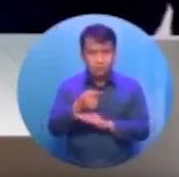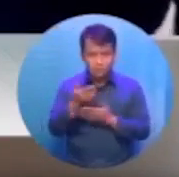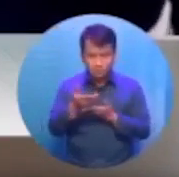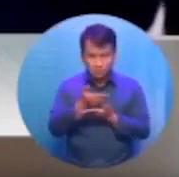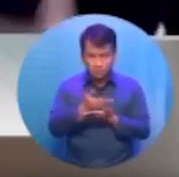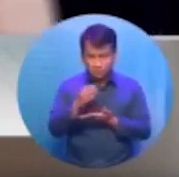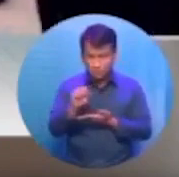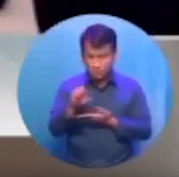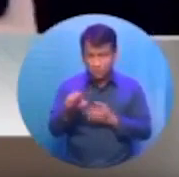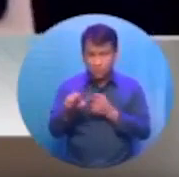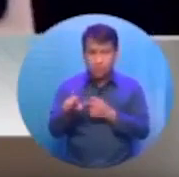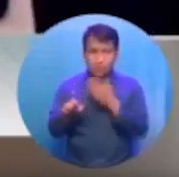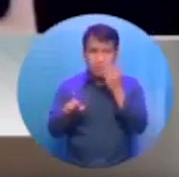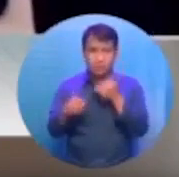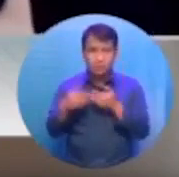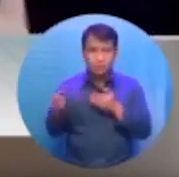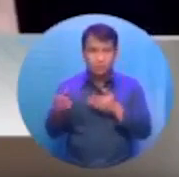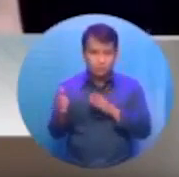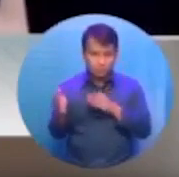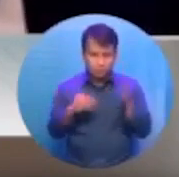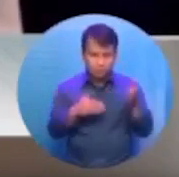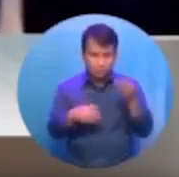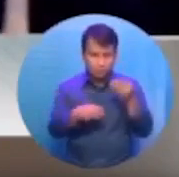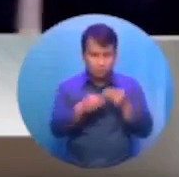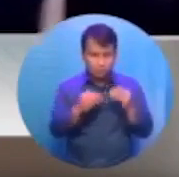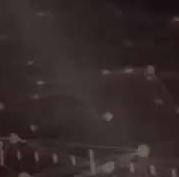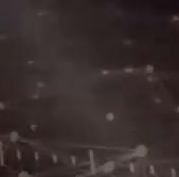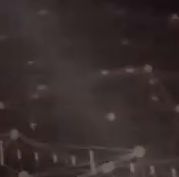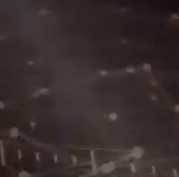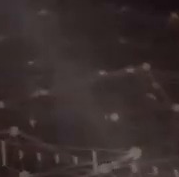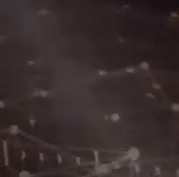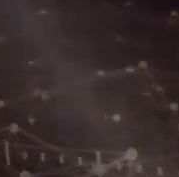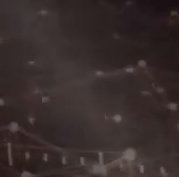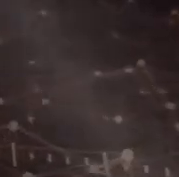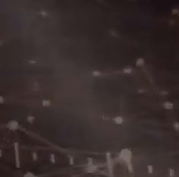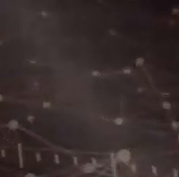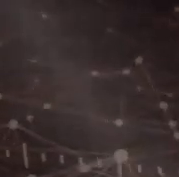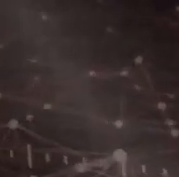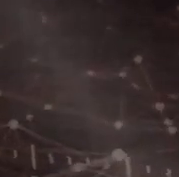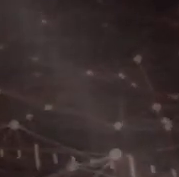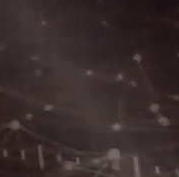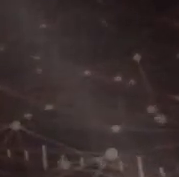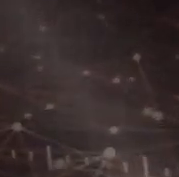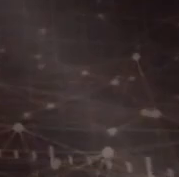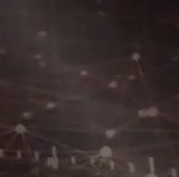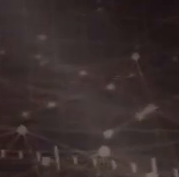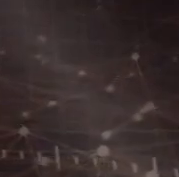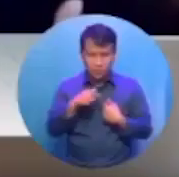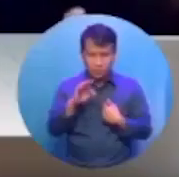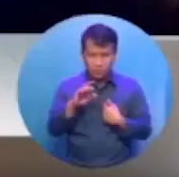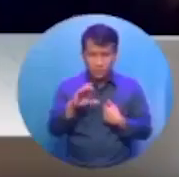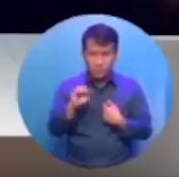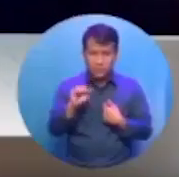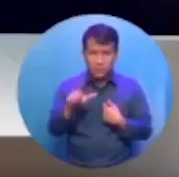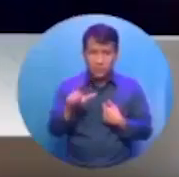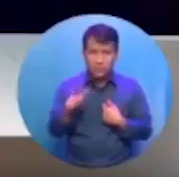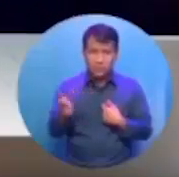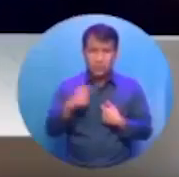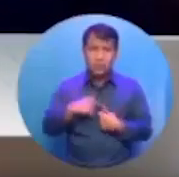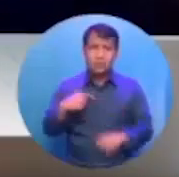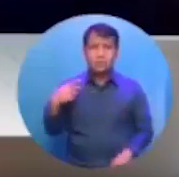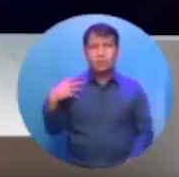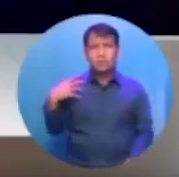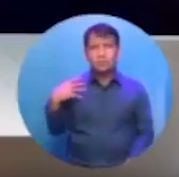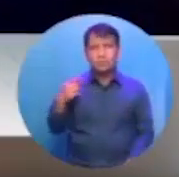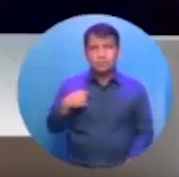po. Nag-ano lang po ng kontrasalaysay yung asawa ko. Yun lang po yung sabi sa akin ng piskal. Tapos po